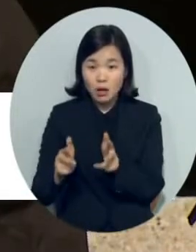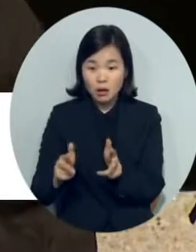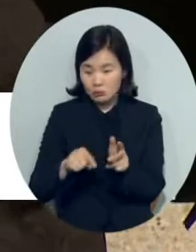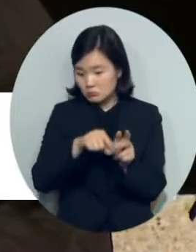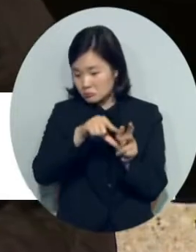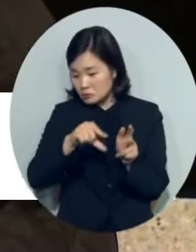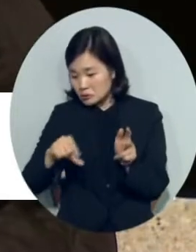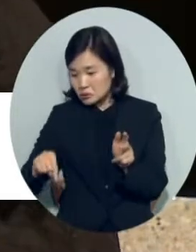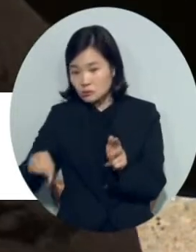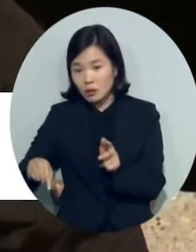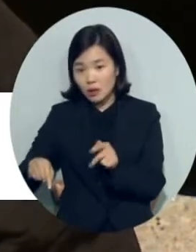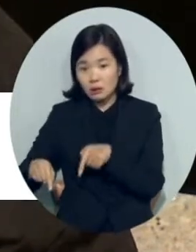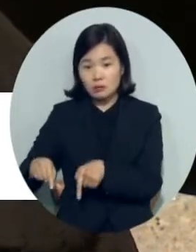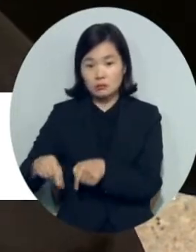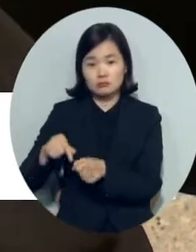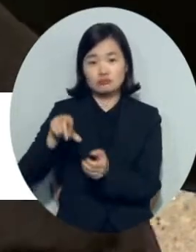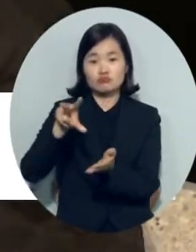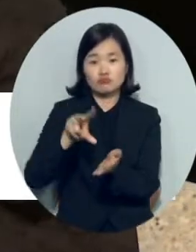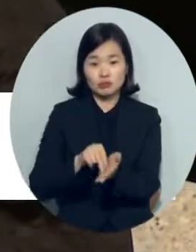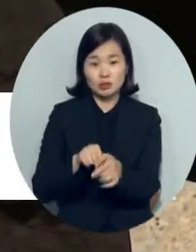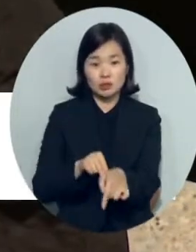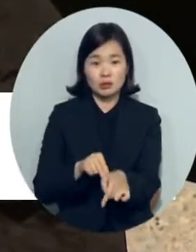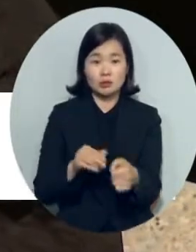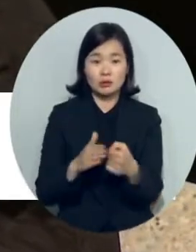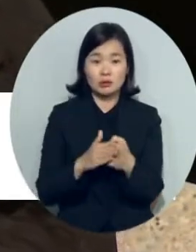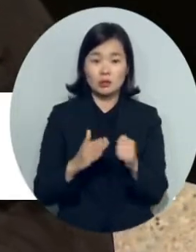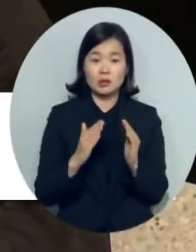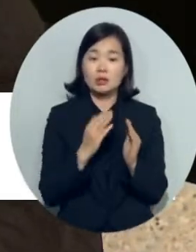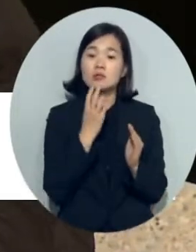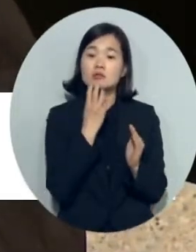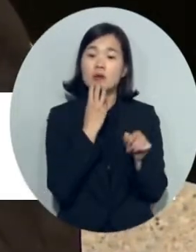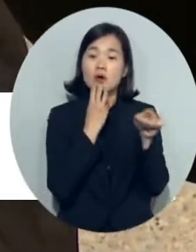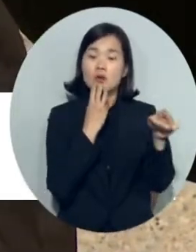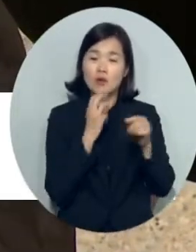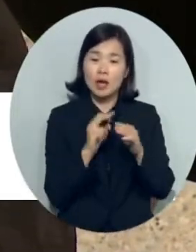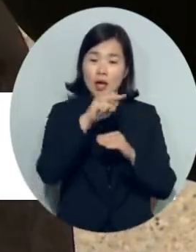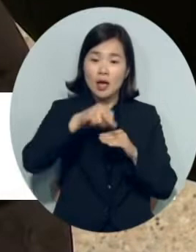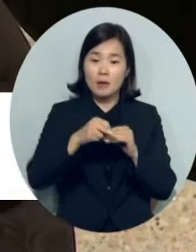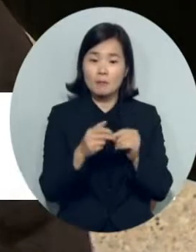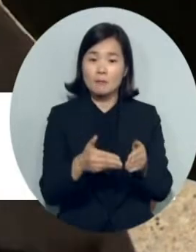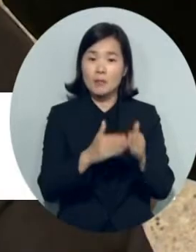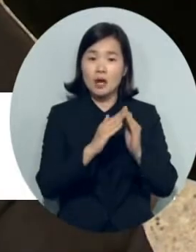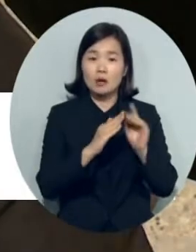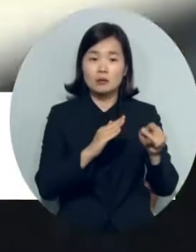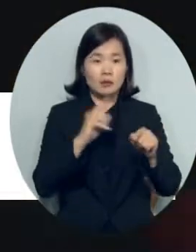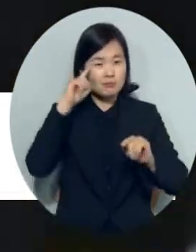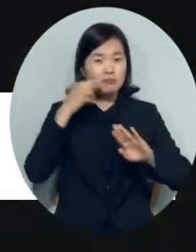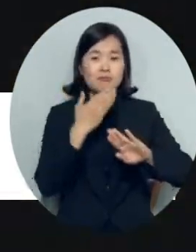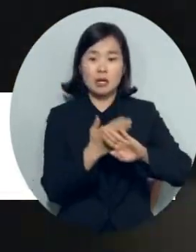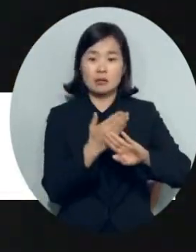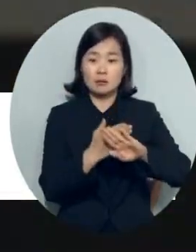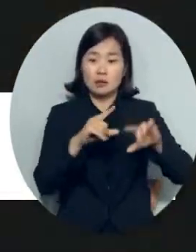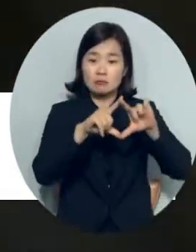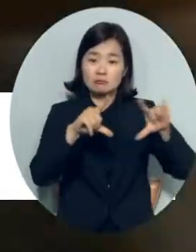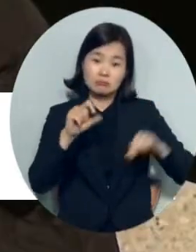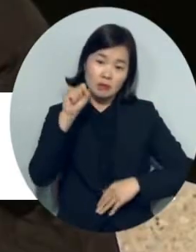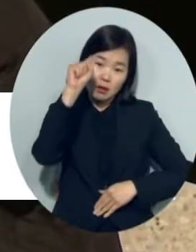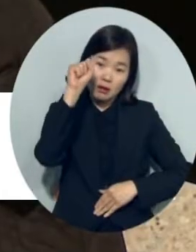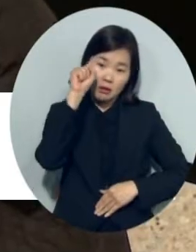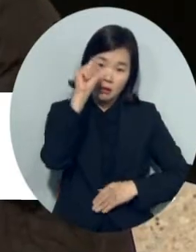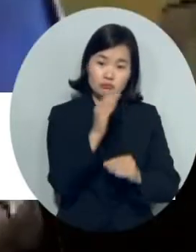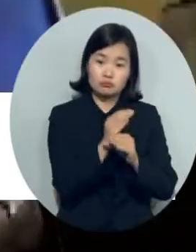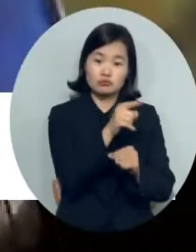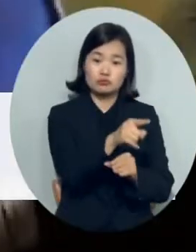지역에 밀집해 있는 이러한 상황에서 우리 동네 서울의 핵발전소 건설 찬성 하십니까 라는 캠페인을 진행하고